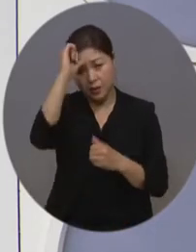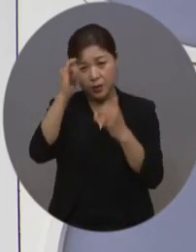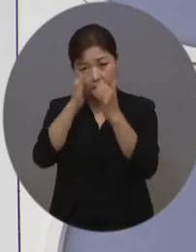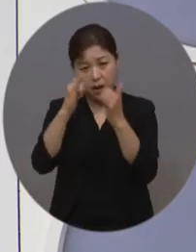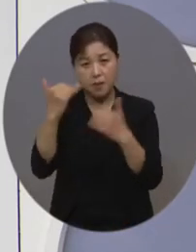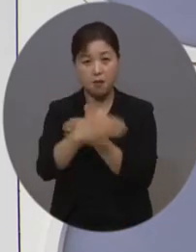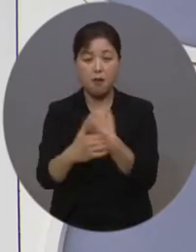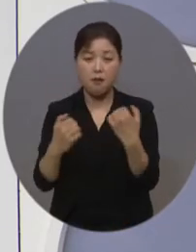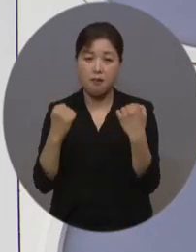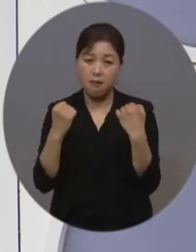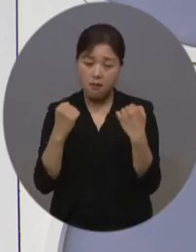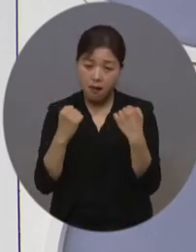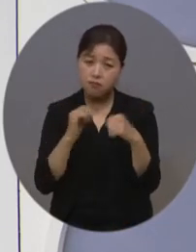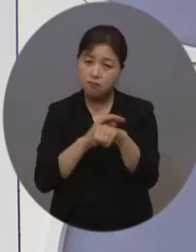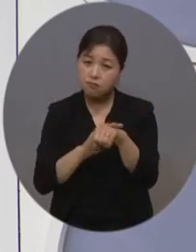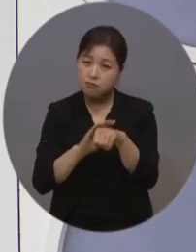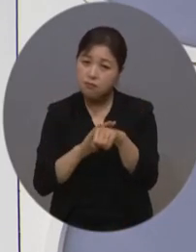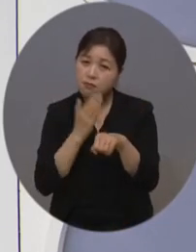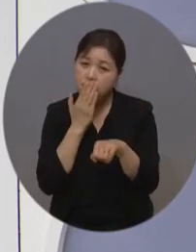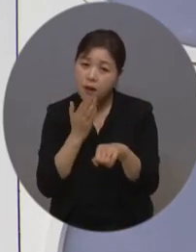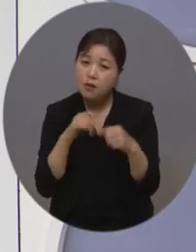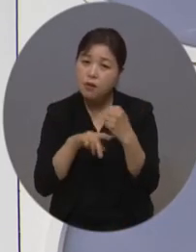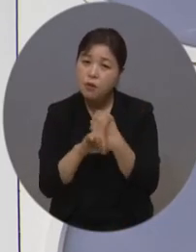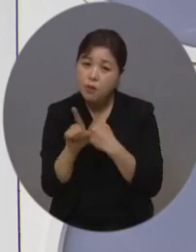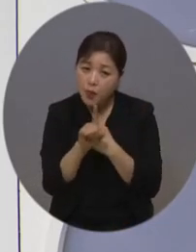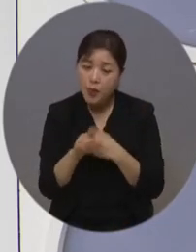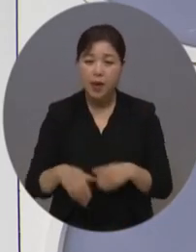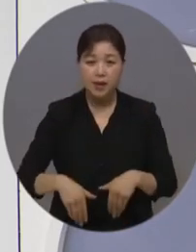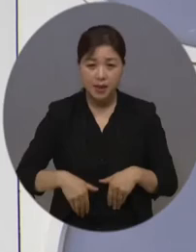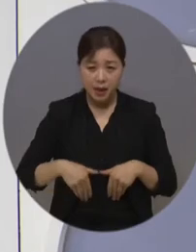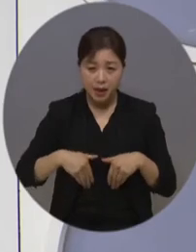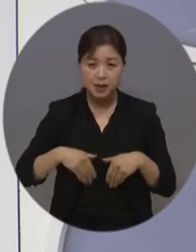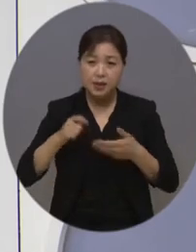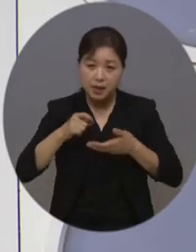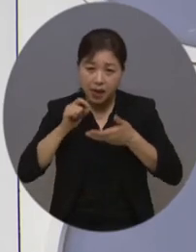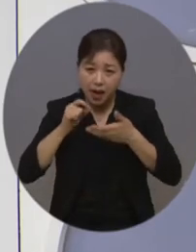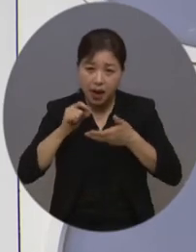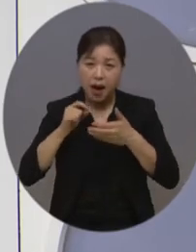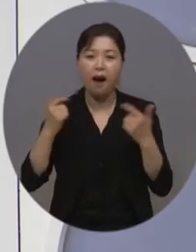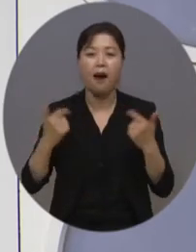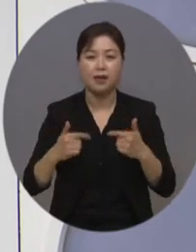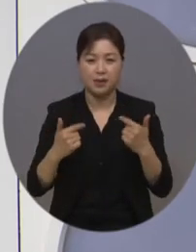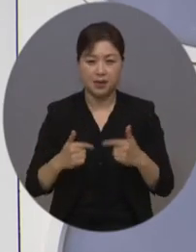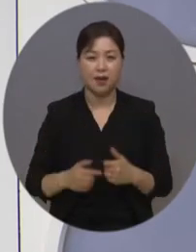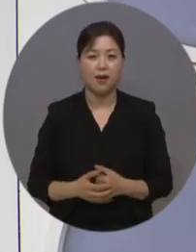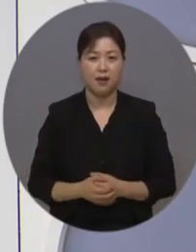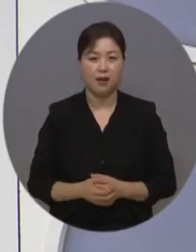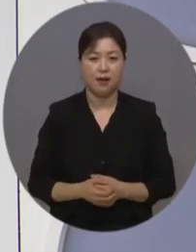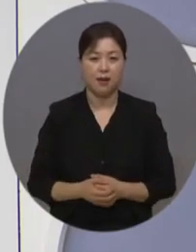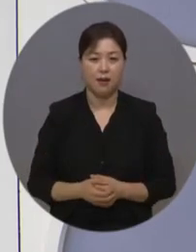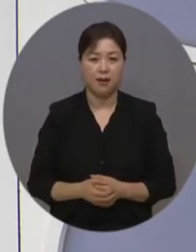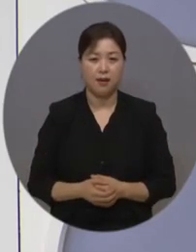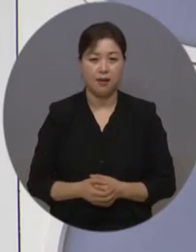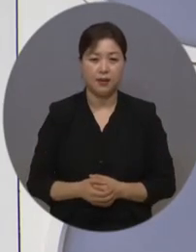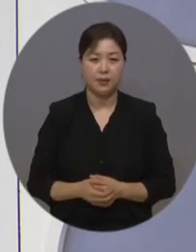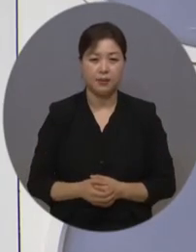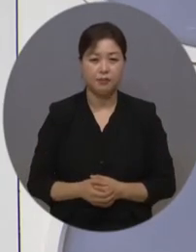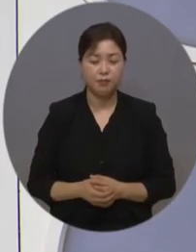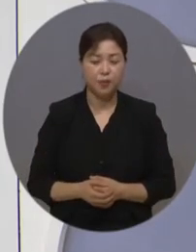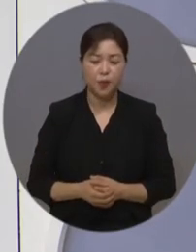게 저는 제가 보기에 그분들이 꼭 따뜻한 차를 마시더라고요. 아. 안 그런 사람들 좀 대체로